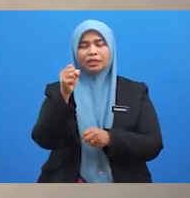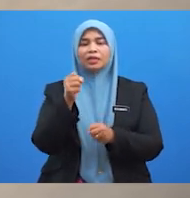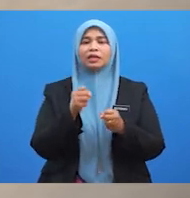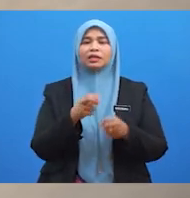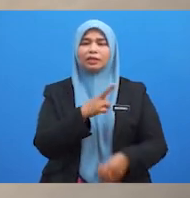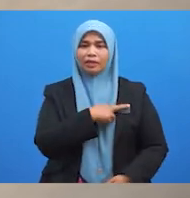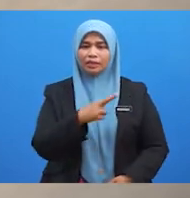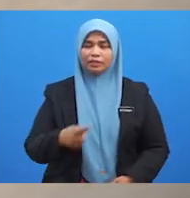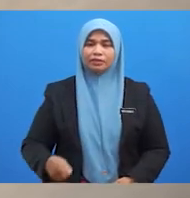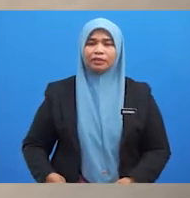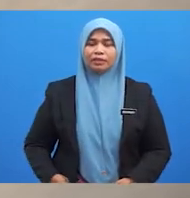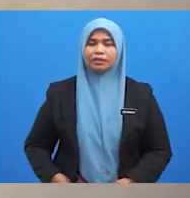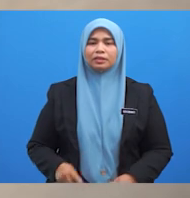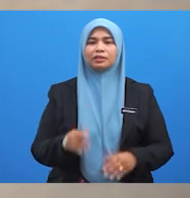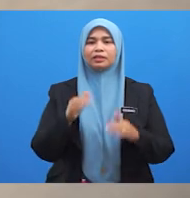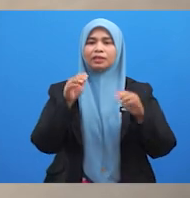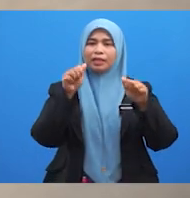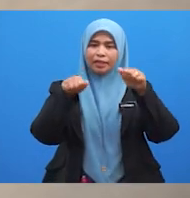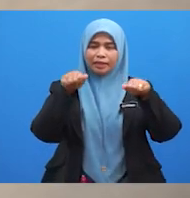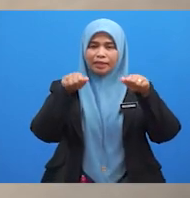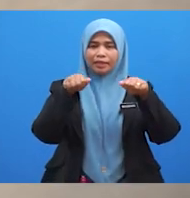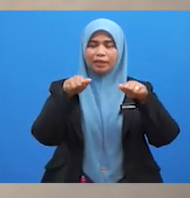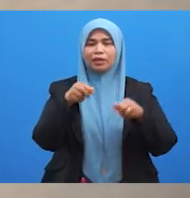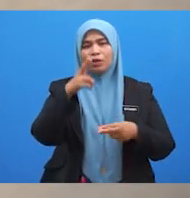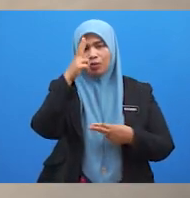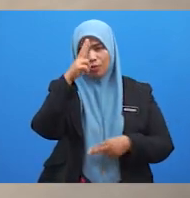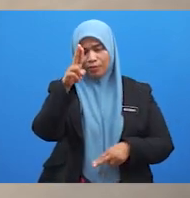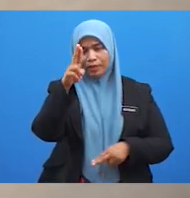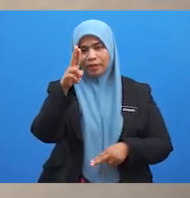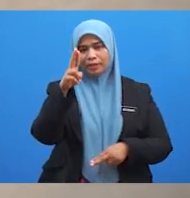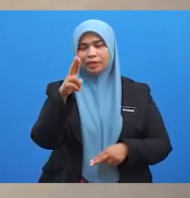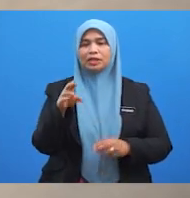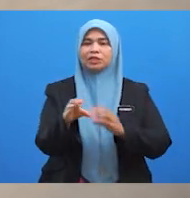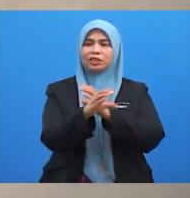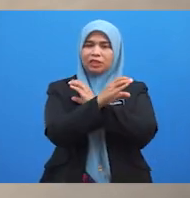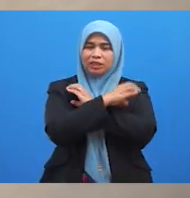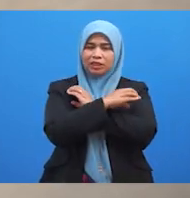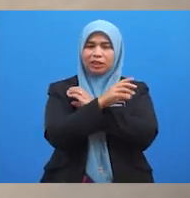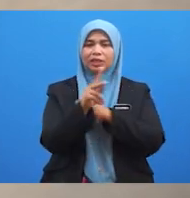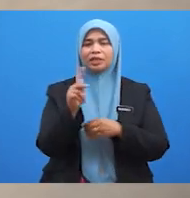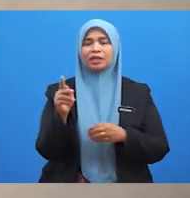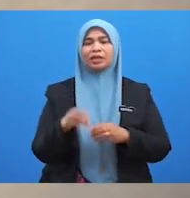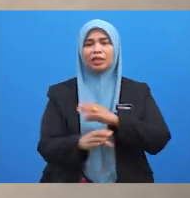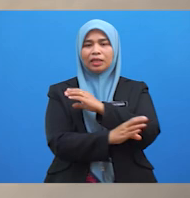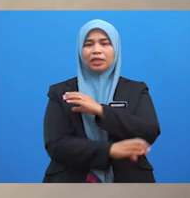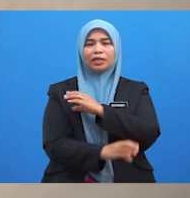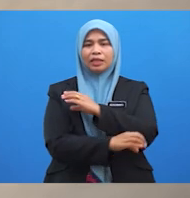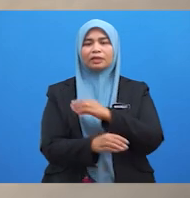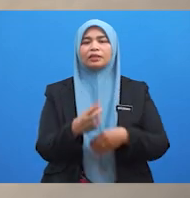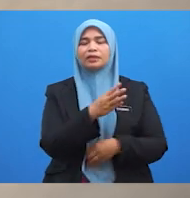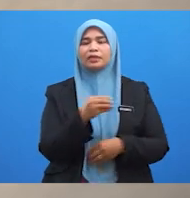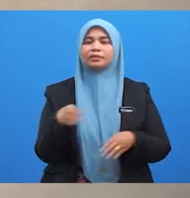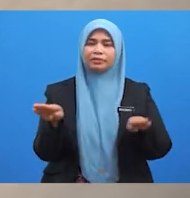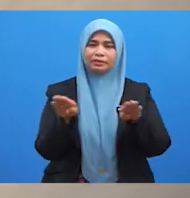raja, keadilan, hormat, cintakan negara dan